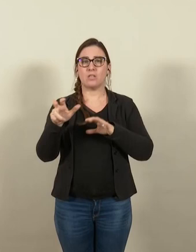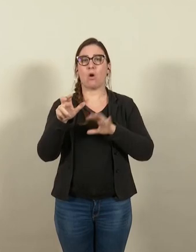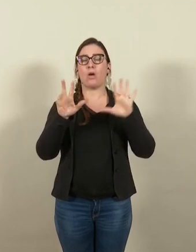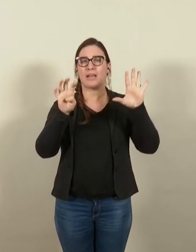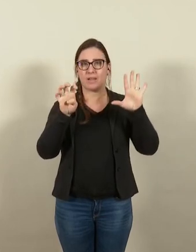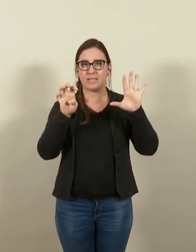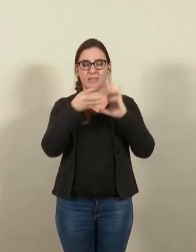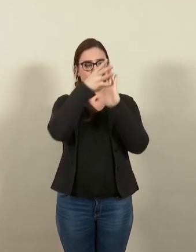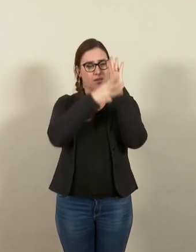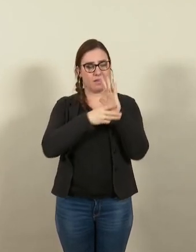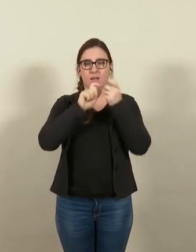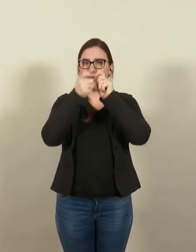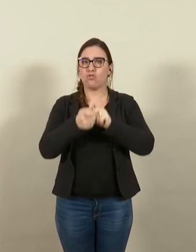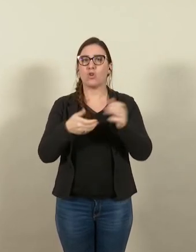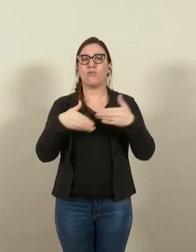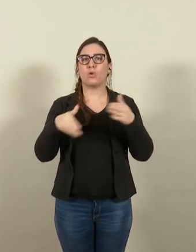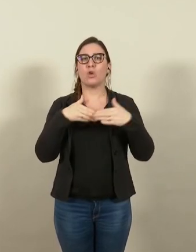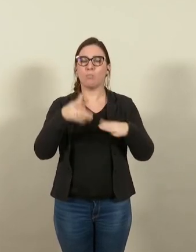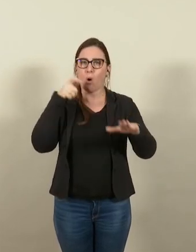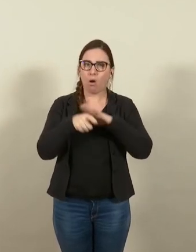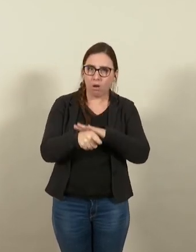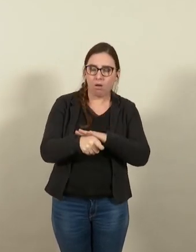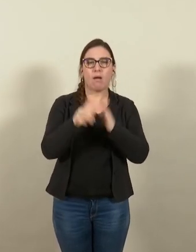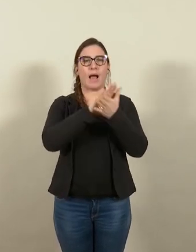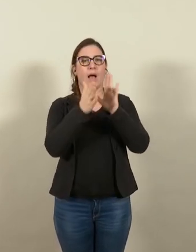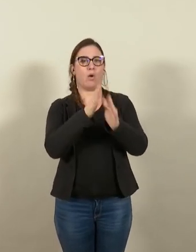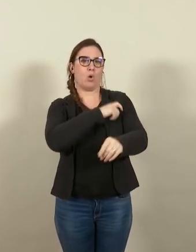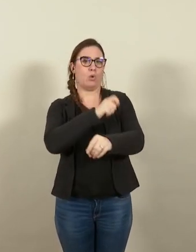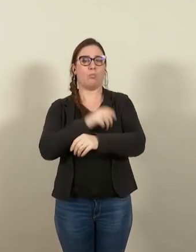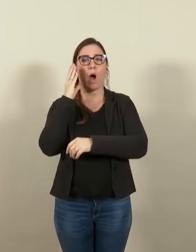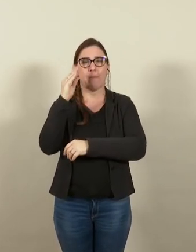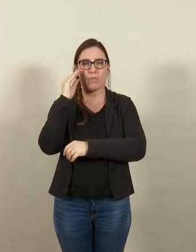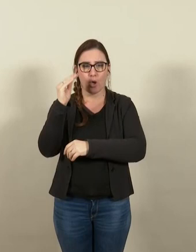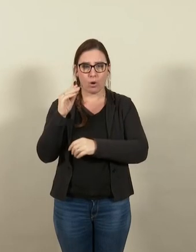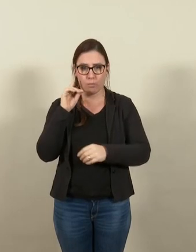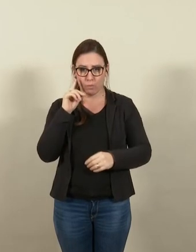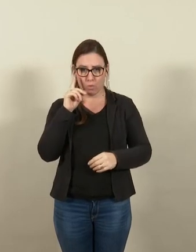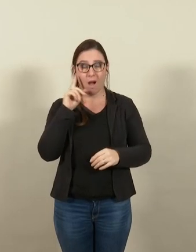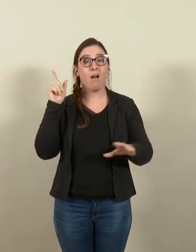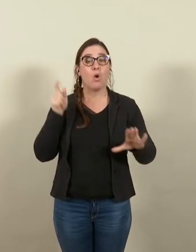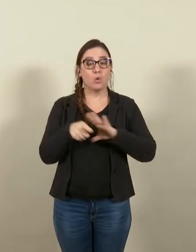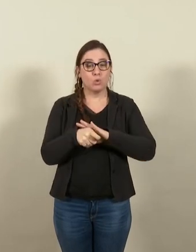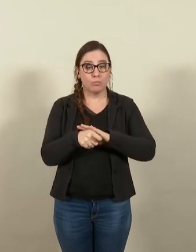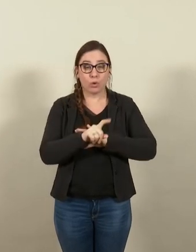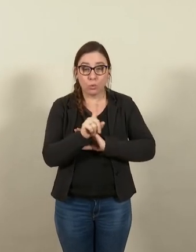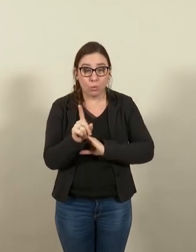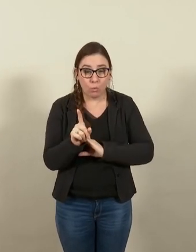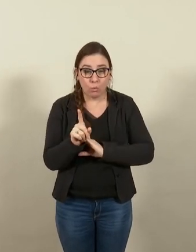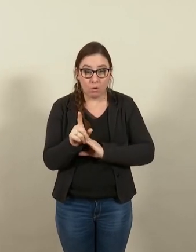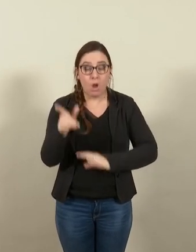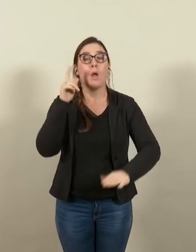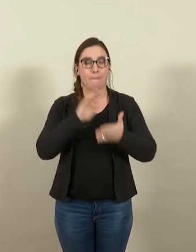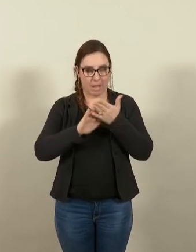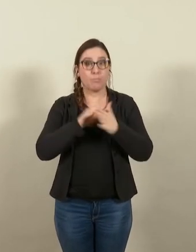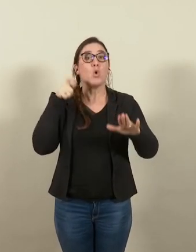révision des critères de subvention de fonctionnement aux associations sportives de sport amateur puisque ce ne sont pas les subventions ce sont les subventions